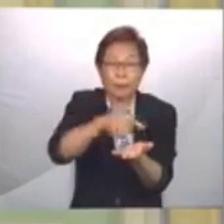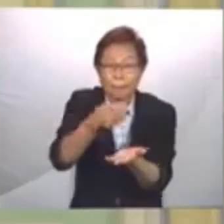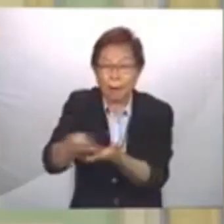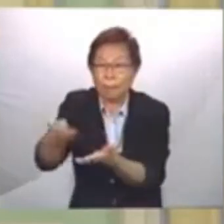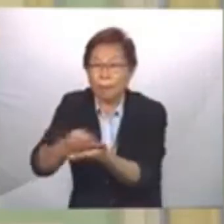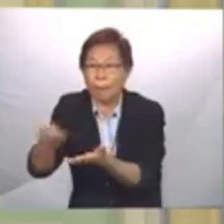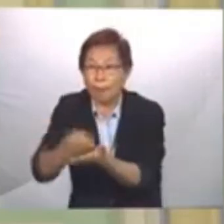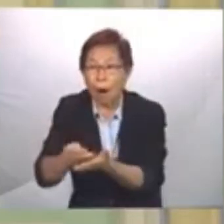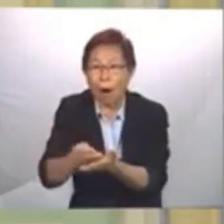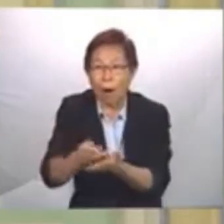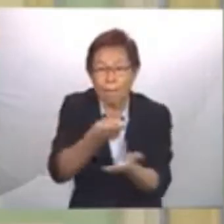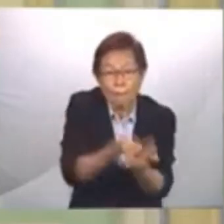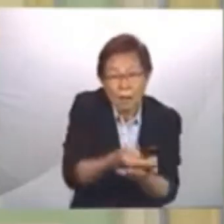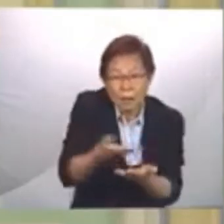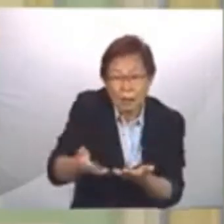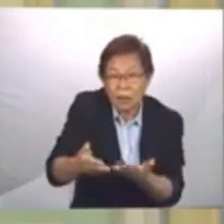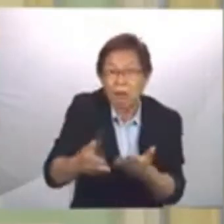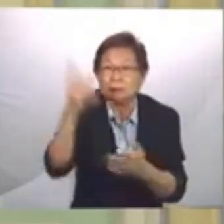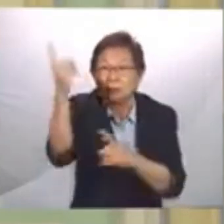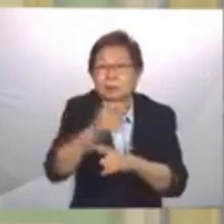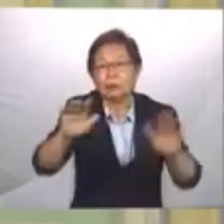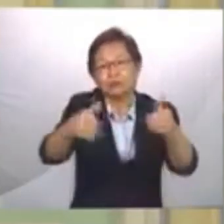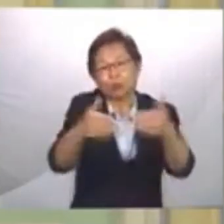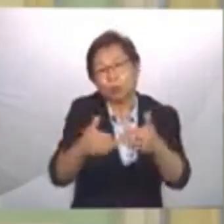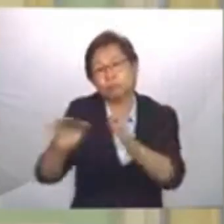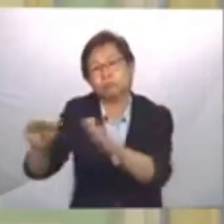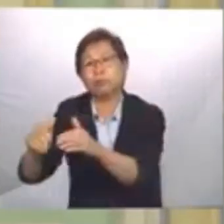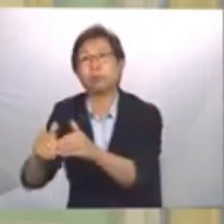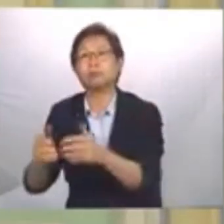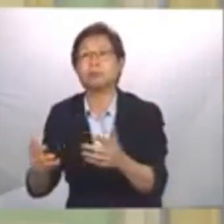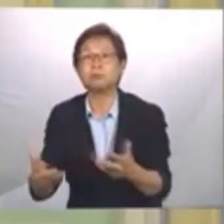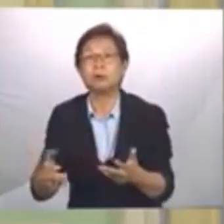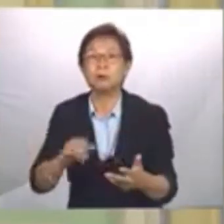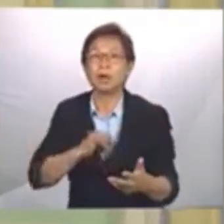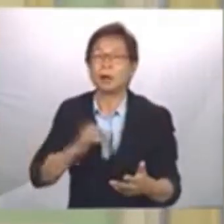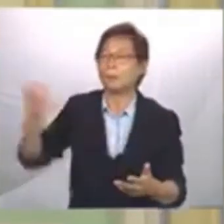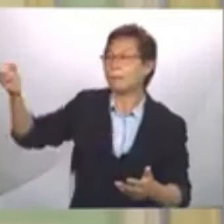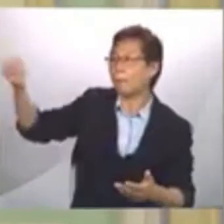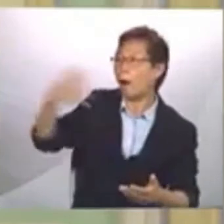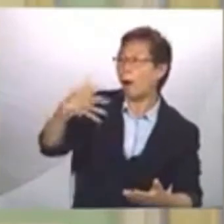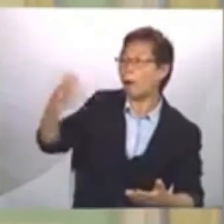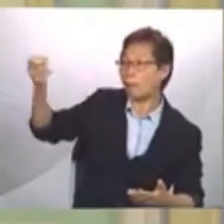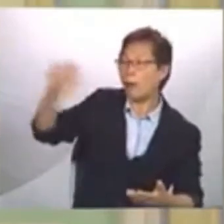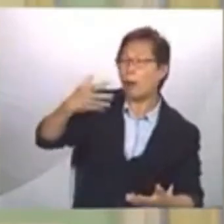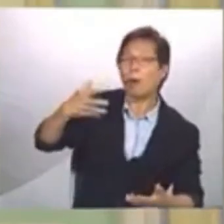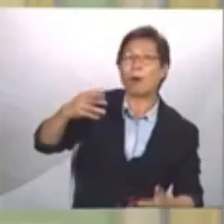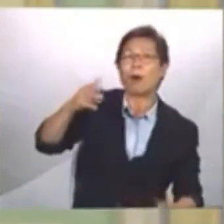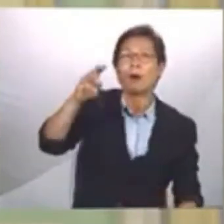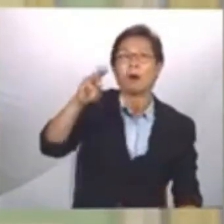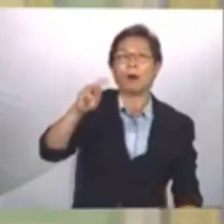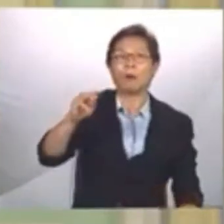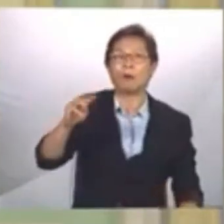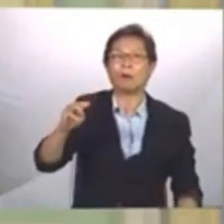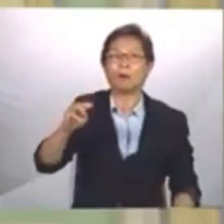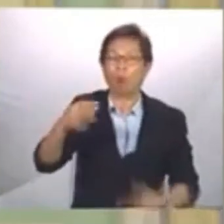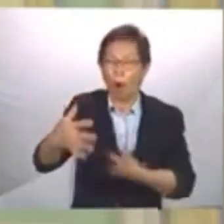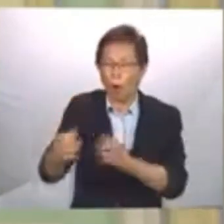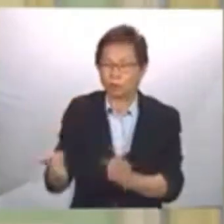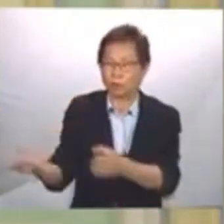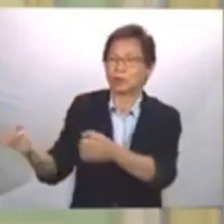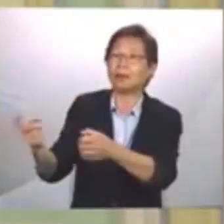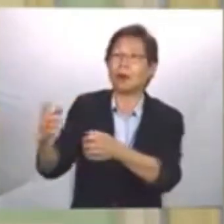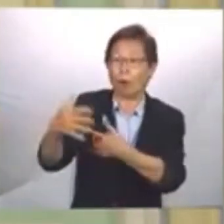ditutup. Saya telah pun mendapatkan makluman daripada kementerian yang berkaitan